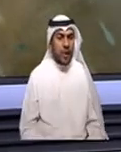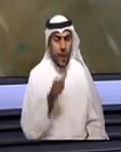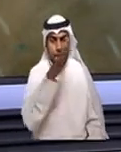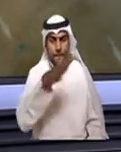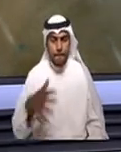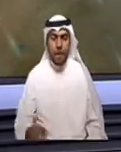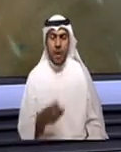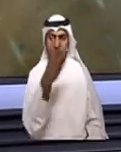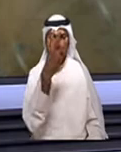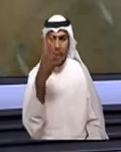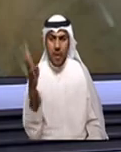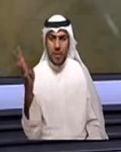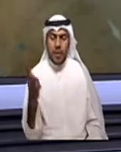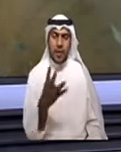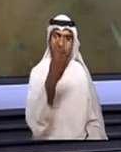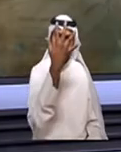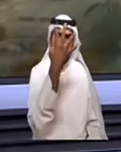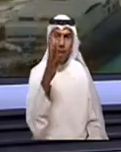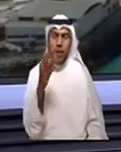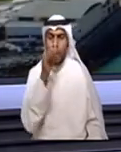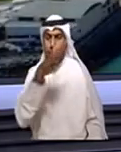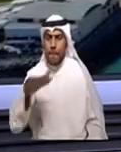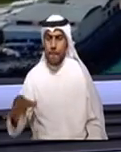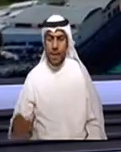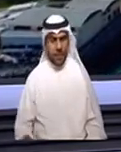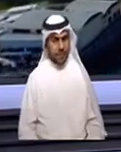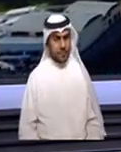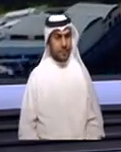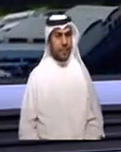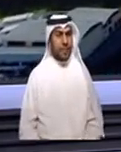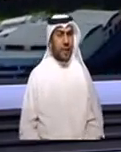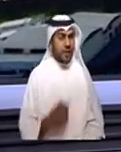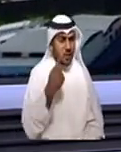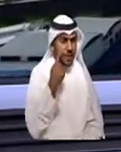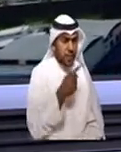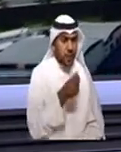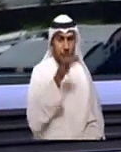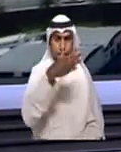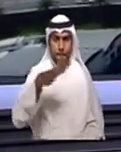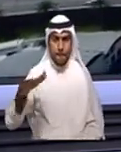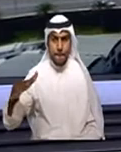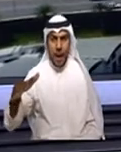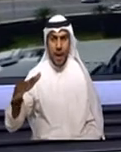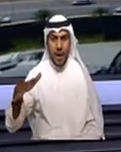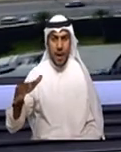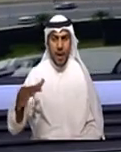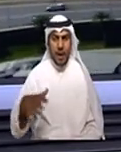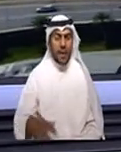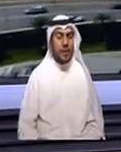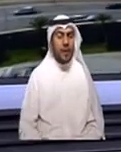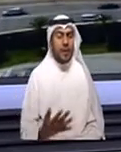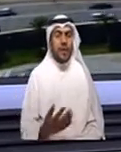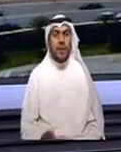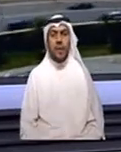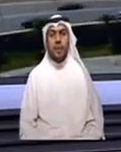بين 43 إلى 45 درجة مئوية. الأجواء البحرية أعزائي المشاهدين بشكل عام خلال ال 24 ساعة